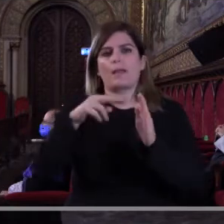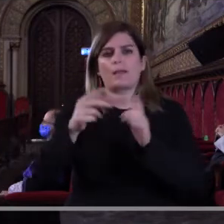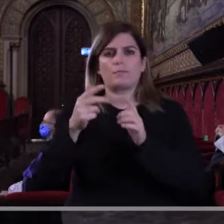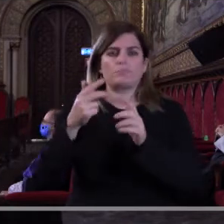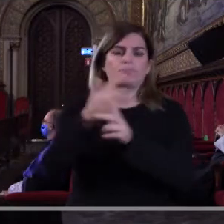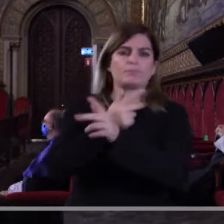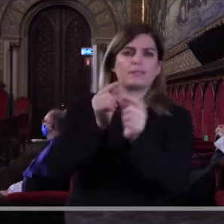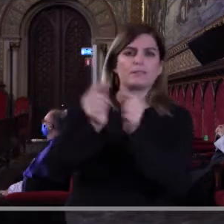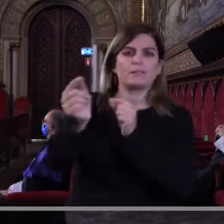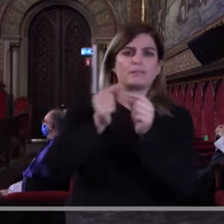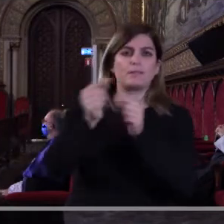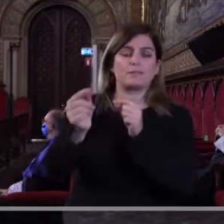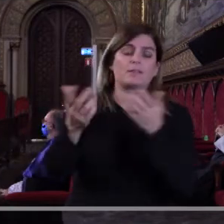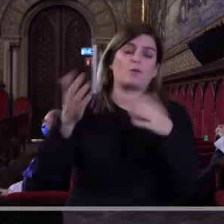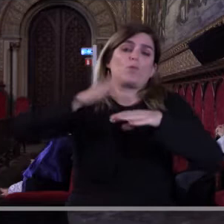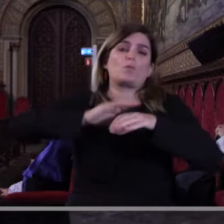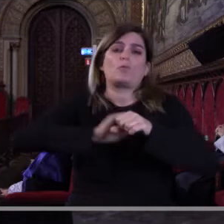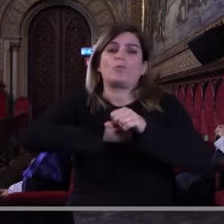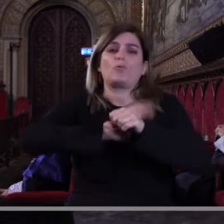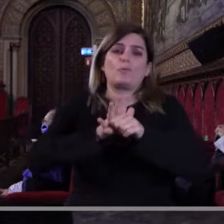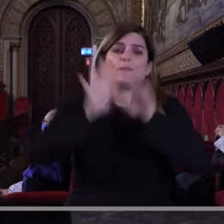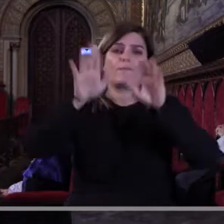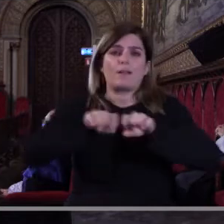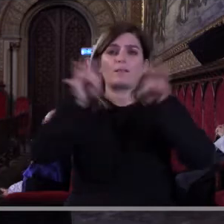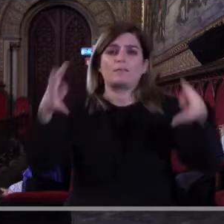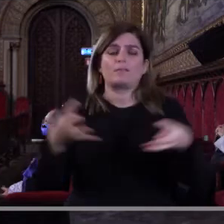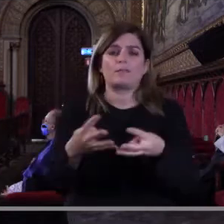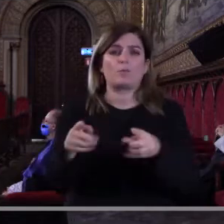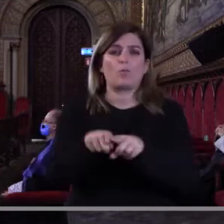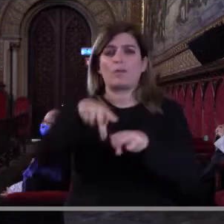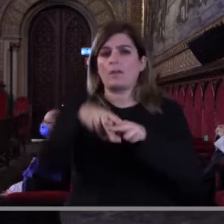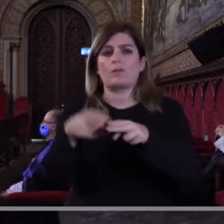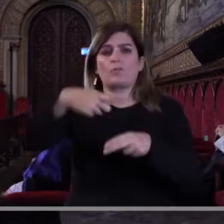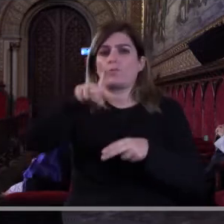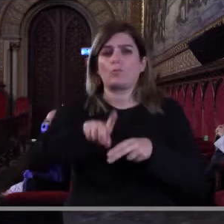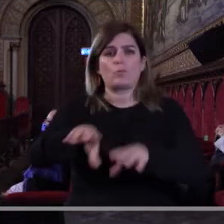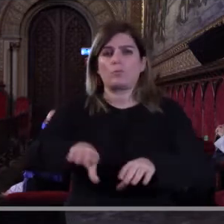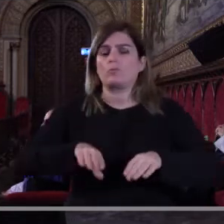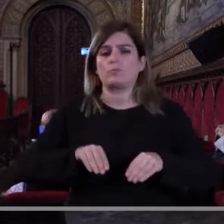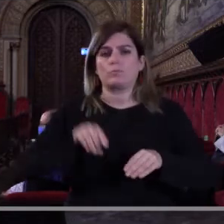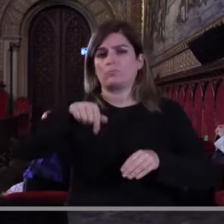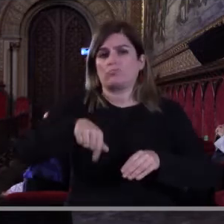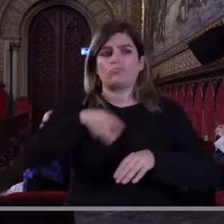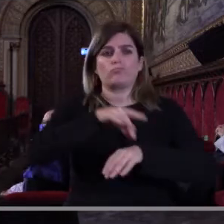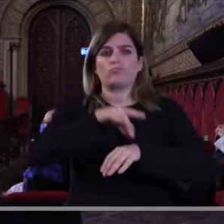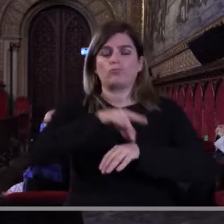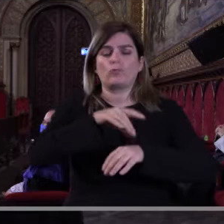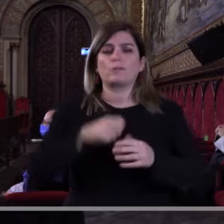que va venir forçada per la crisi sanitària i que ha tingut una molt bona acollida entre els